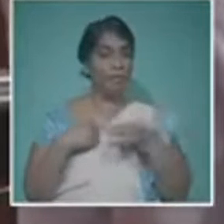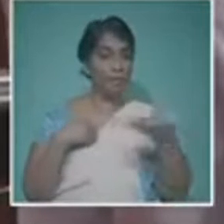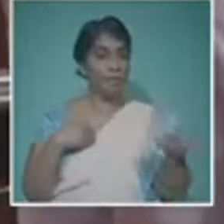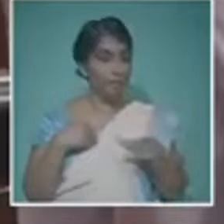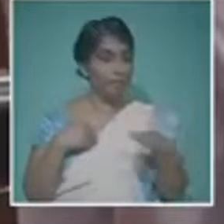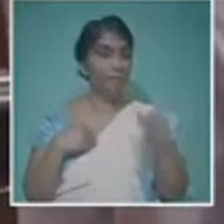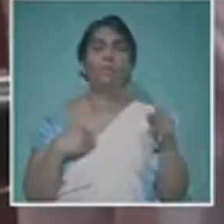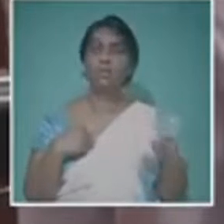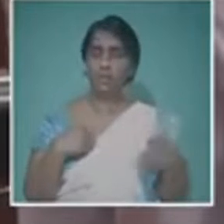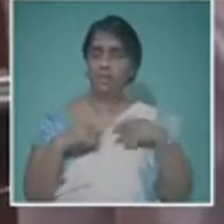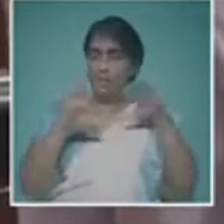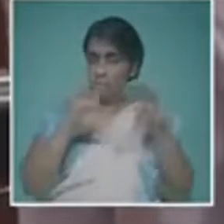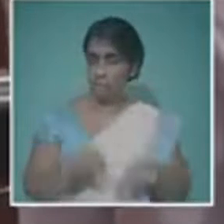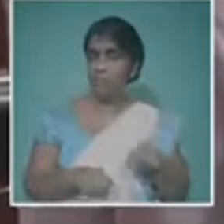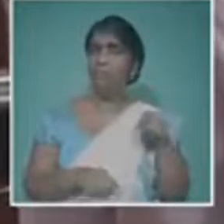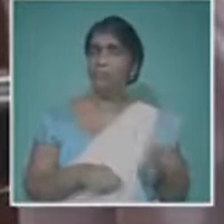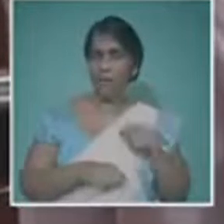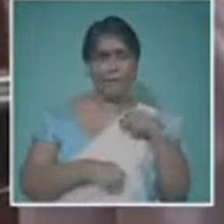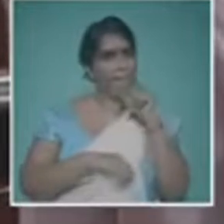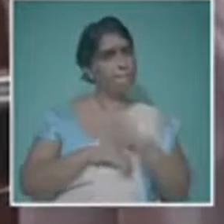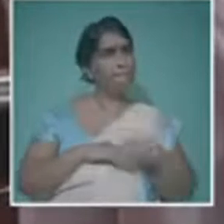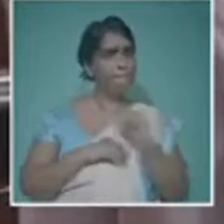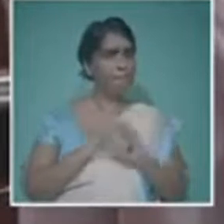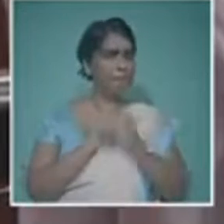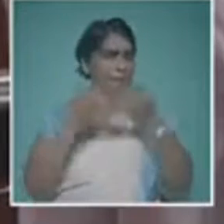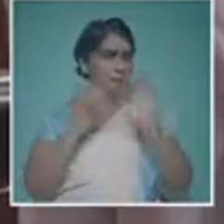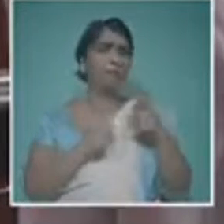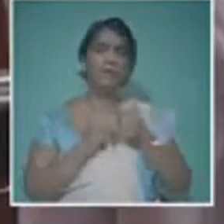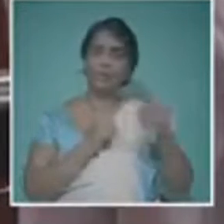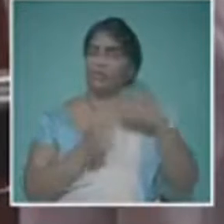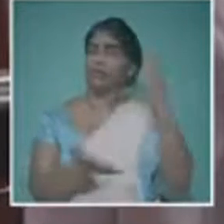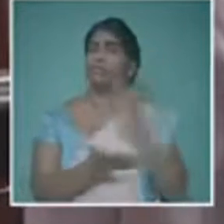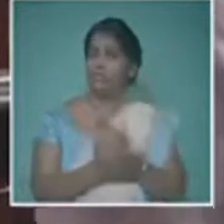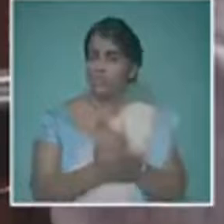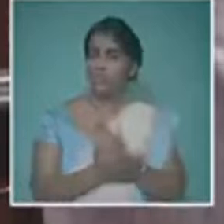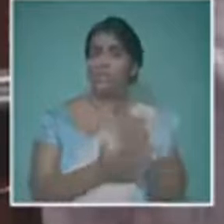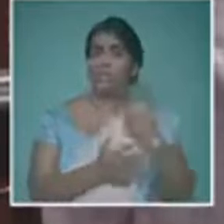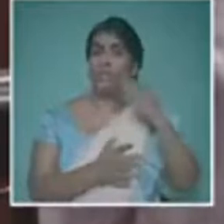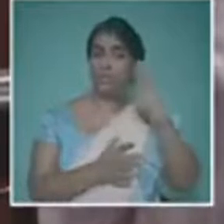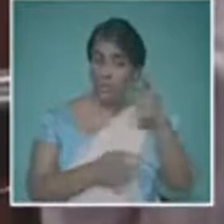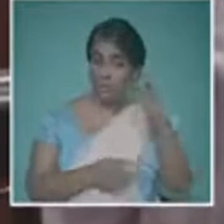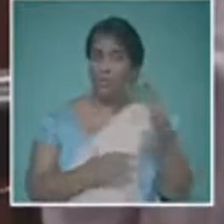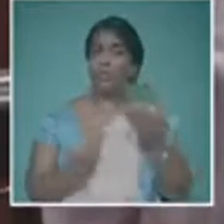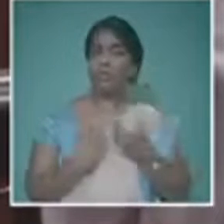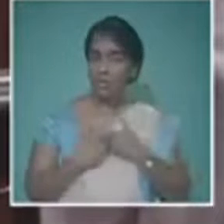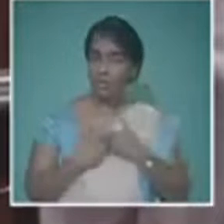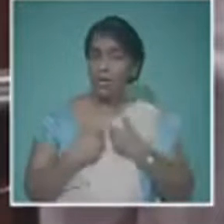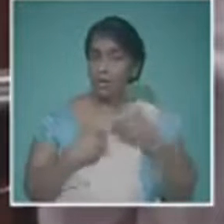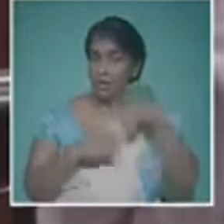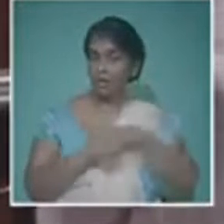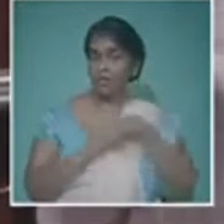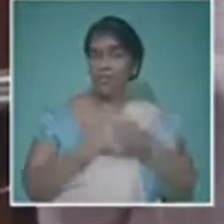அபகரிக்கின்ற அந்த திட்டமிட்ட செயல்பாடுகளை எங்களுக்கு உள்ளிருக்கின்ற புல்லுருவிகளும் கூட இதற்கு துணை